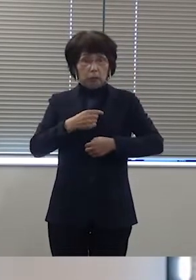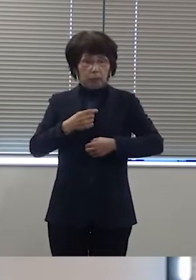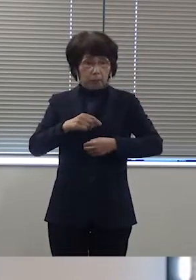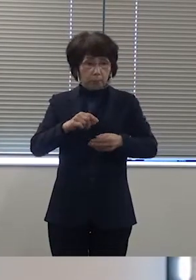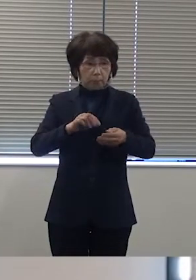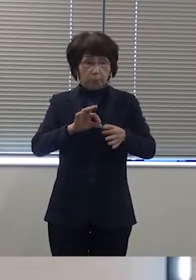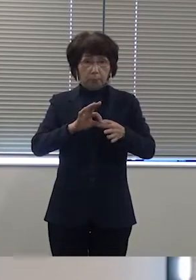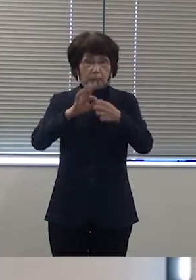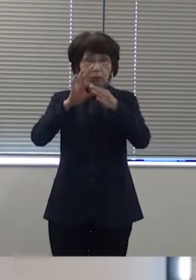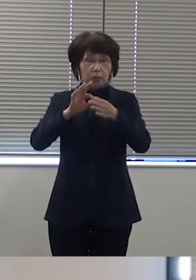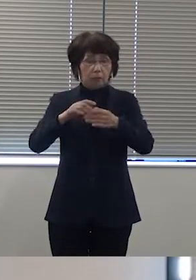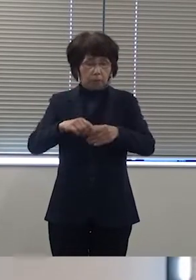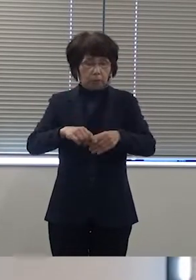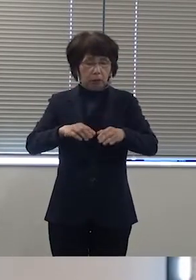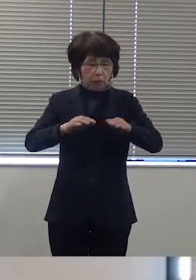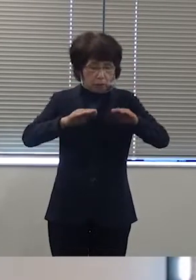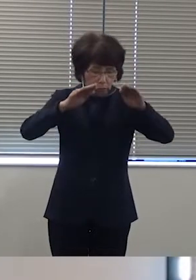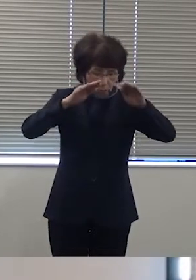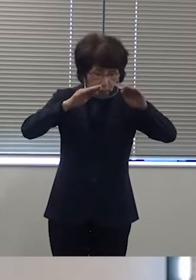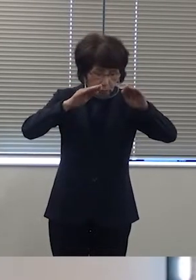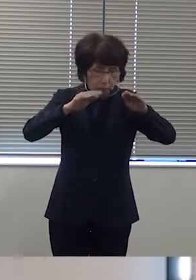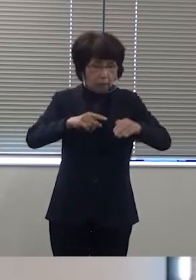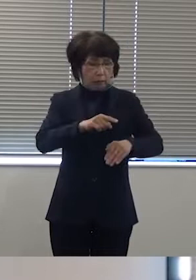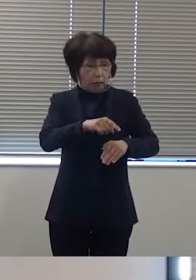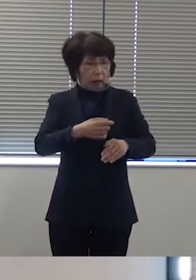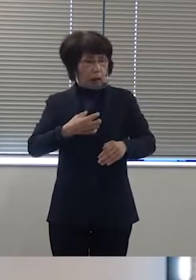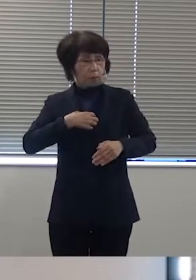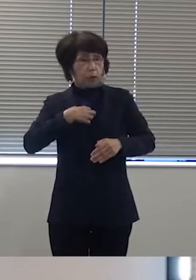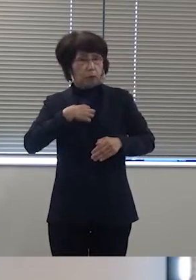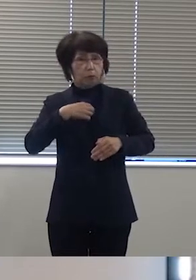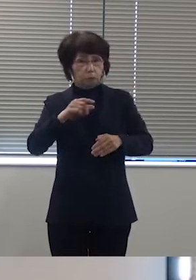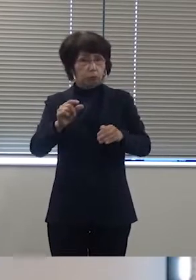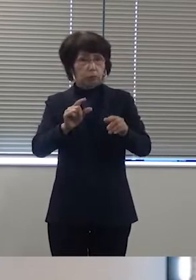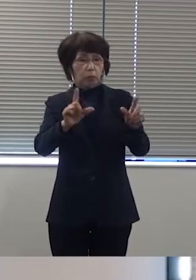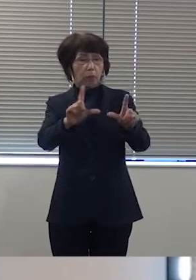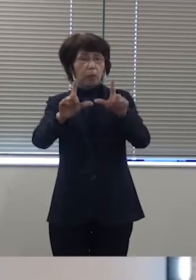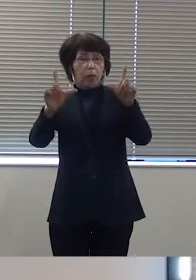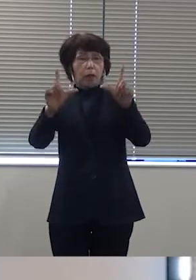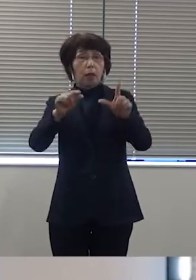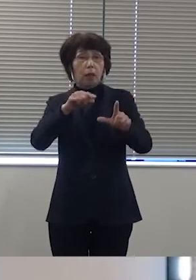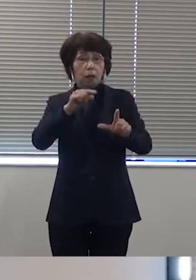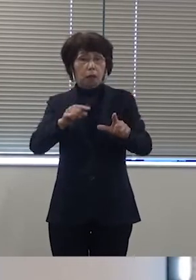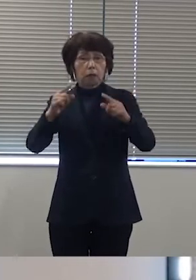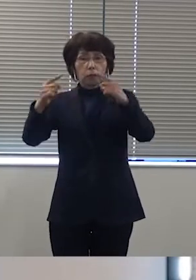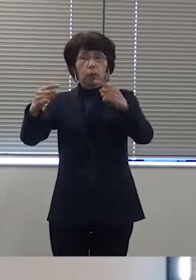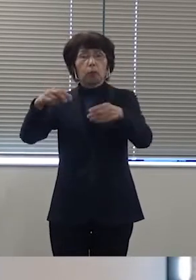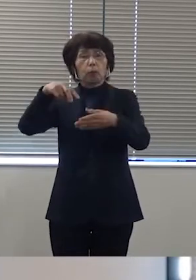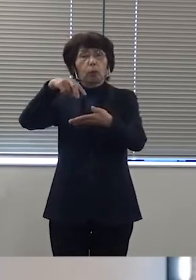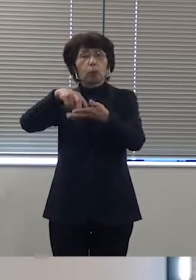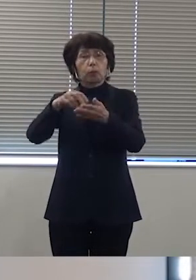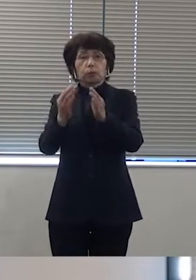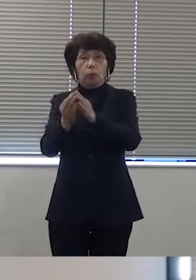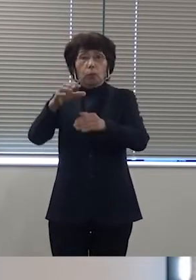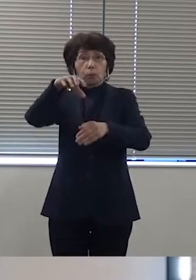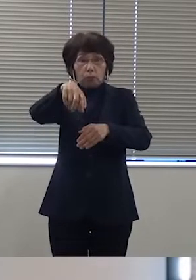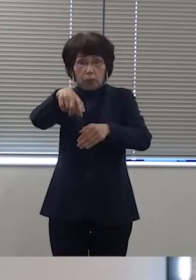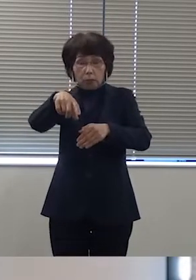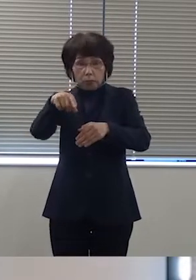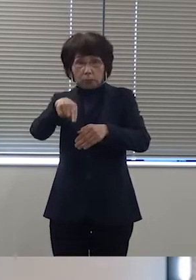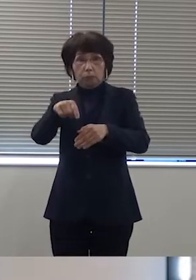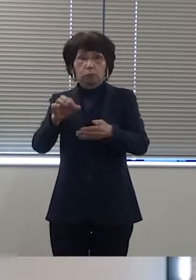でずっと寝てるとアラームが鳴る、そういうセンサー系のものがあるので、それを公立保育園に導入するという経費を入れてあ